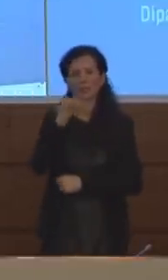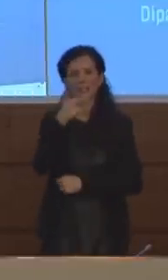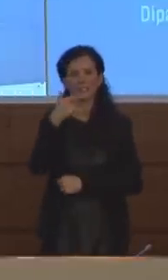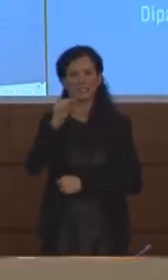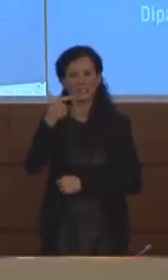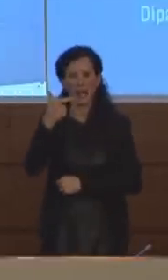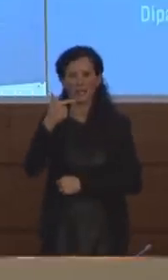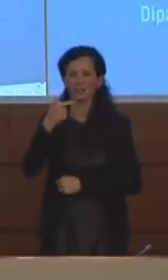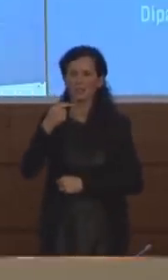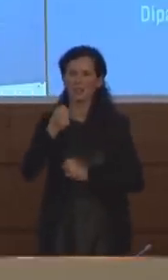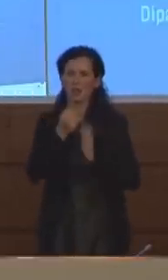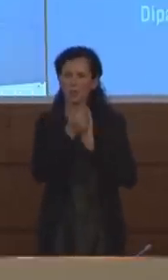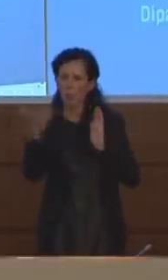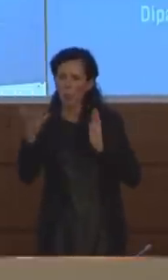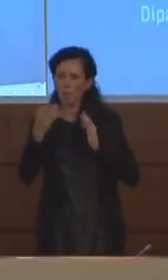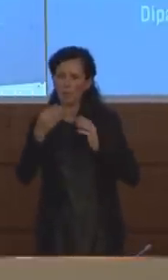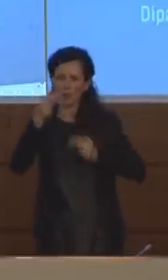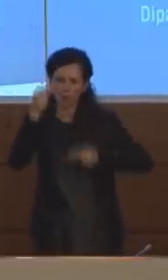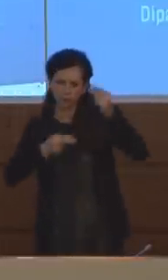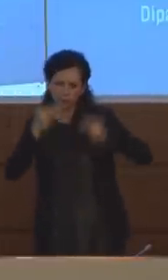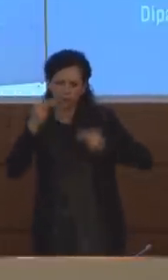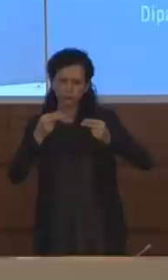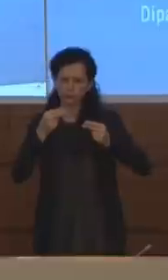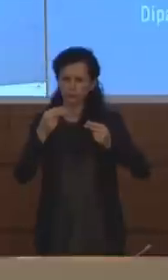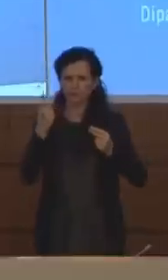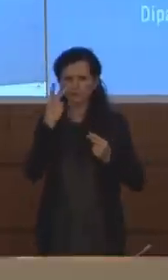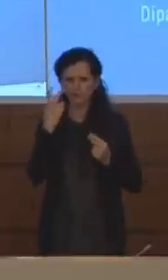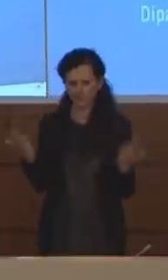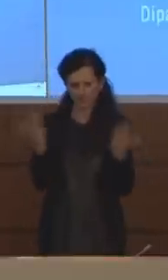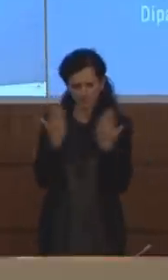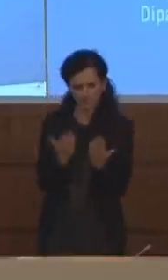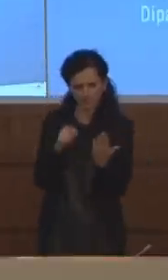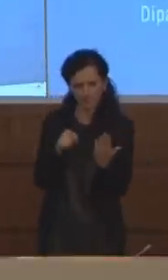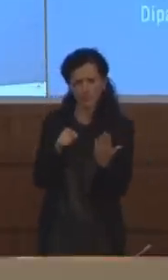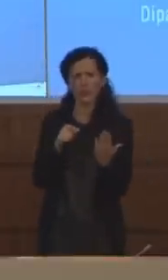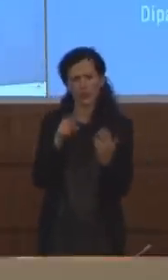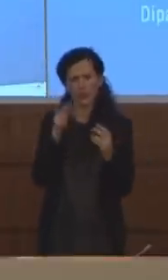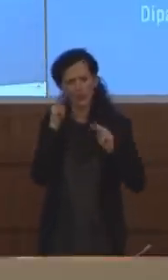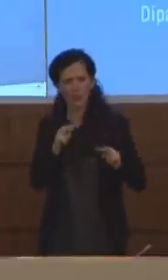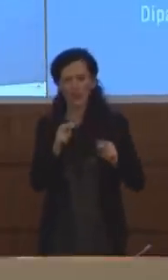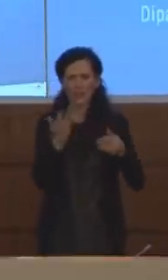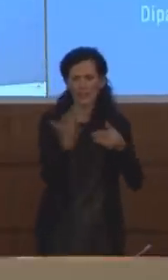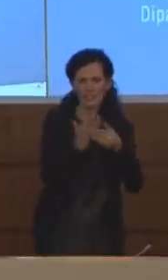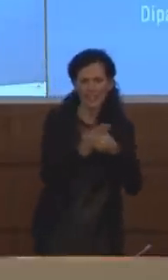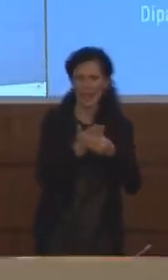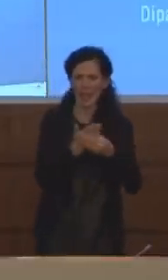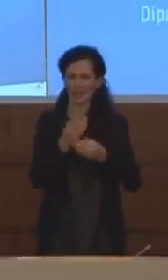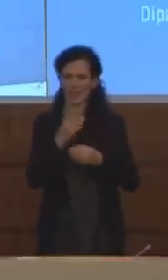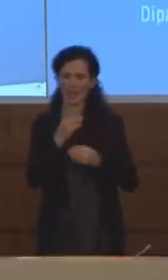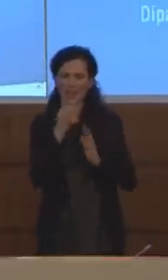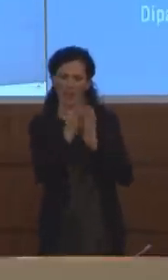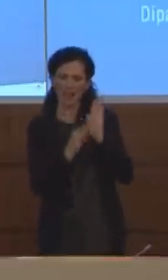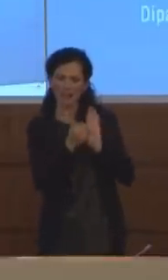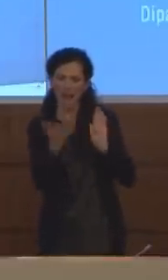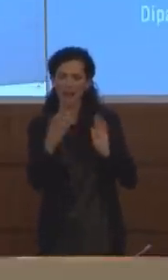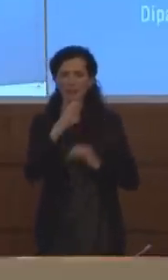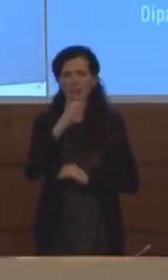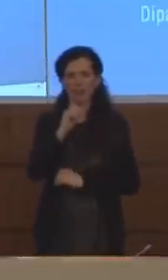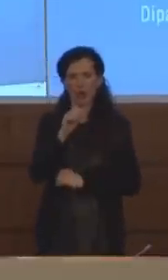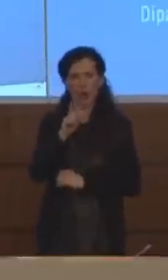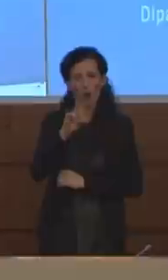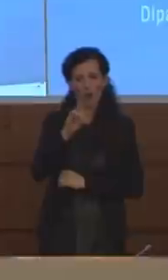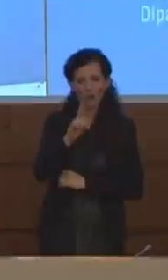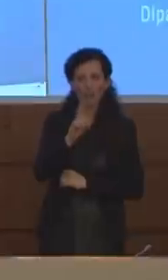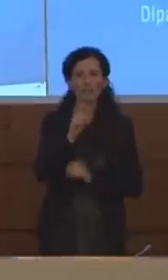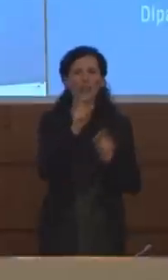dati che ci arrivano rispetto alla mortalità legata covit con i dati delle schede della mortalità che i comuni hanno è